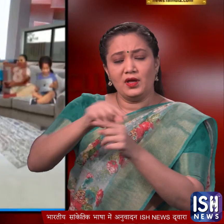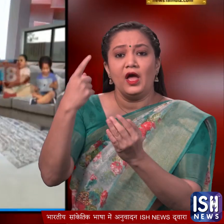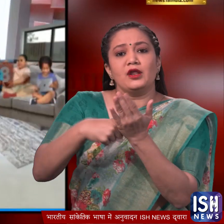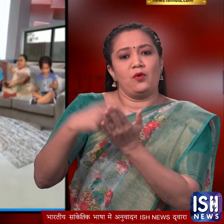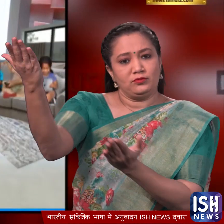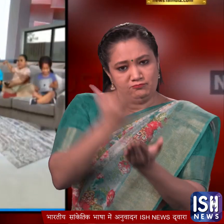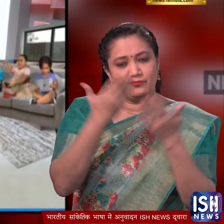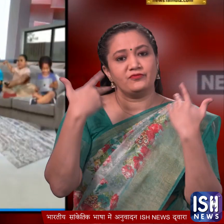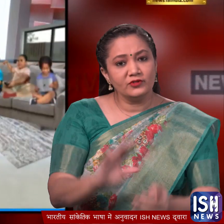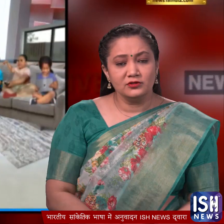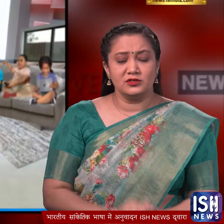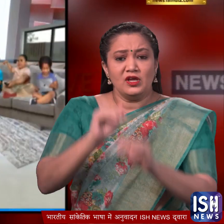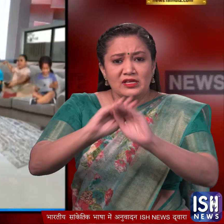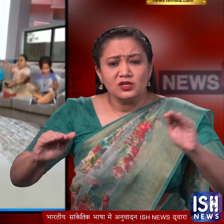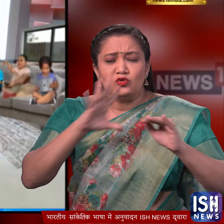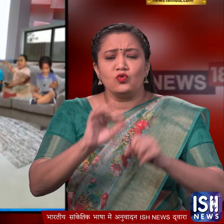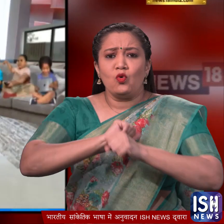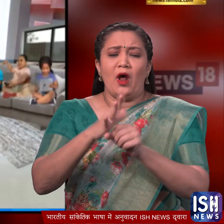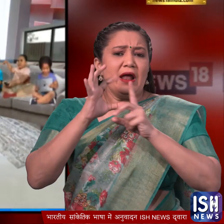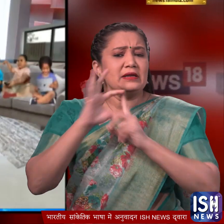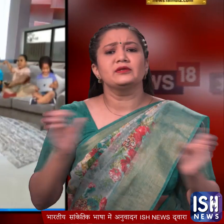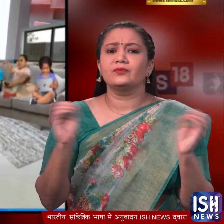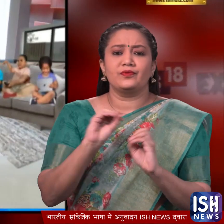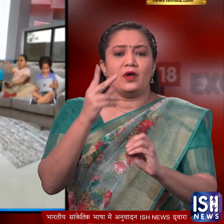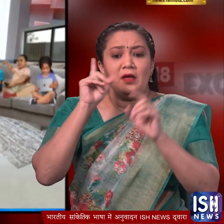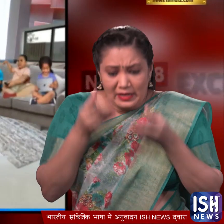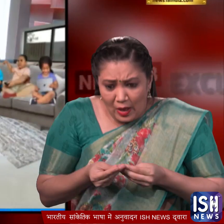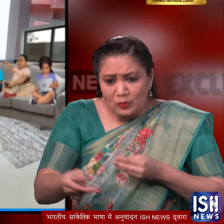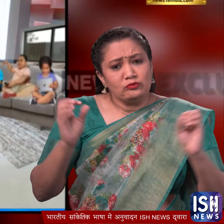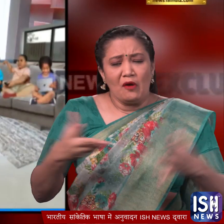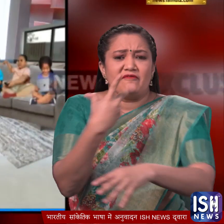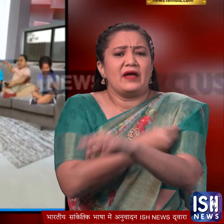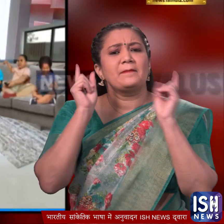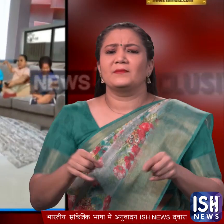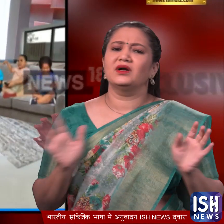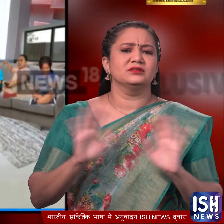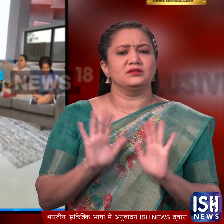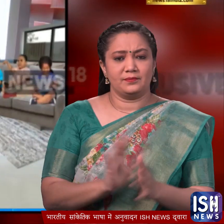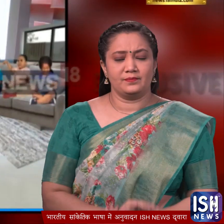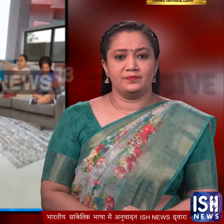है, उसके मुताबिक बच्चों को कोरोना से खास खतरा नहीं है और फिलहाल उन्हें वैक्सीन लगाने की जरूरत भी नहीं